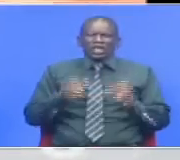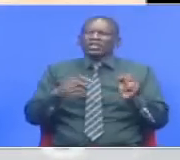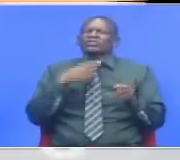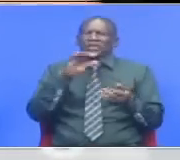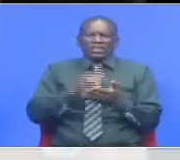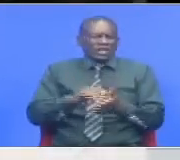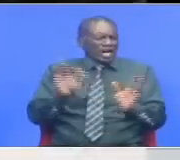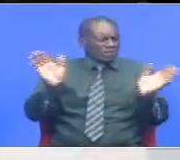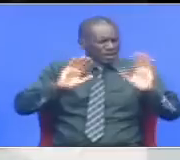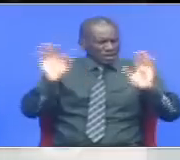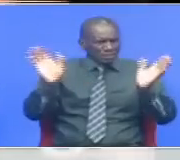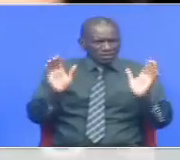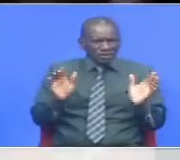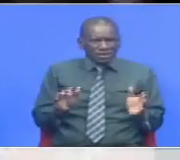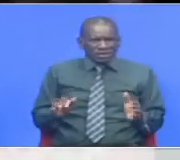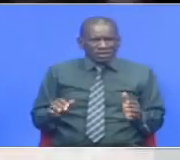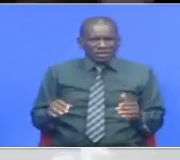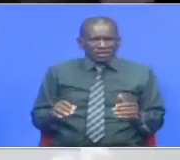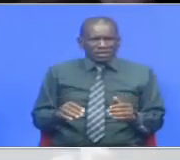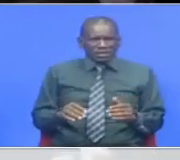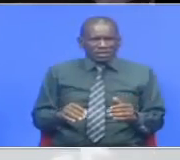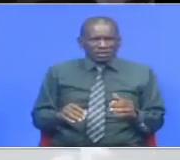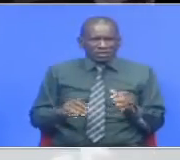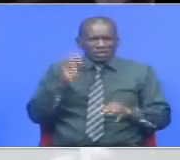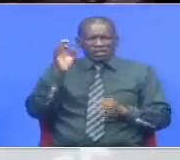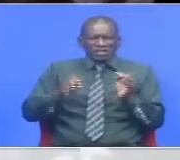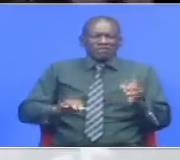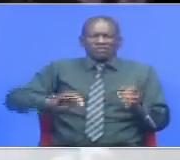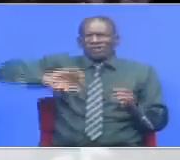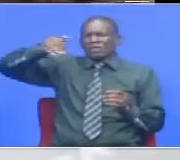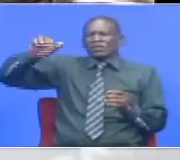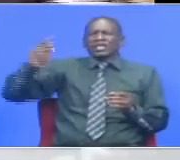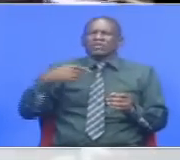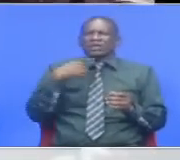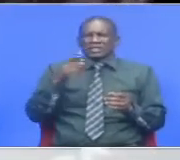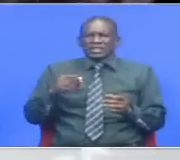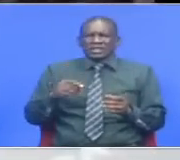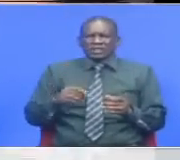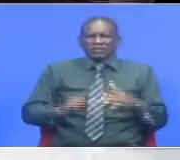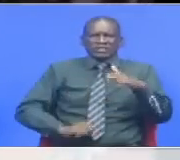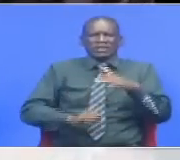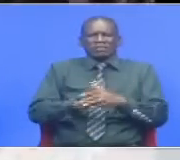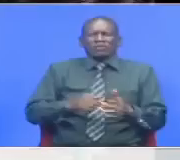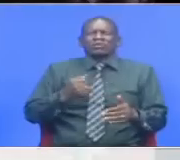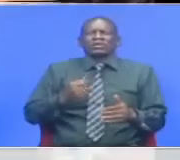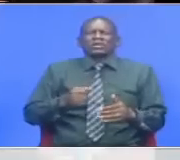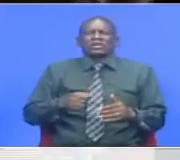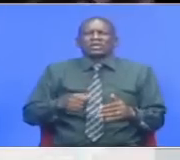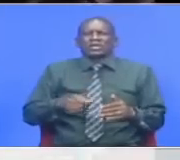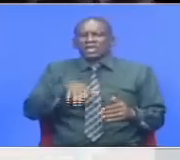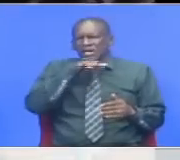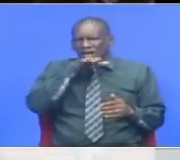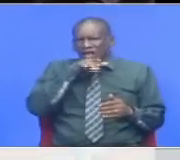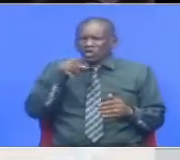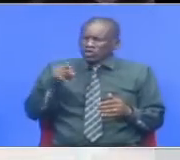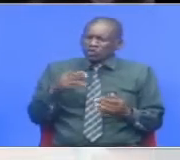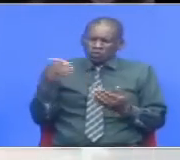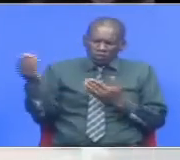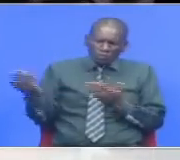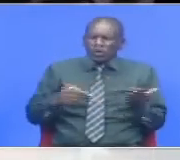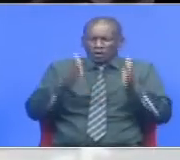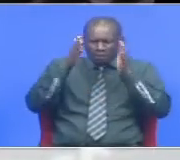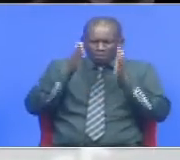goja, we kama kwa mulima tunasema baba tosha. Mulima gani? We unless umekuja na mulima yako